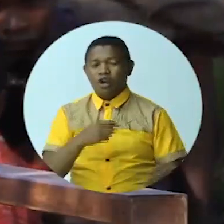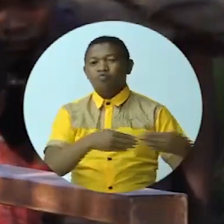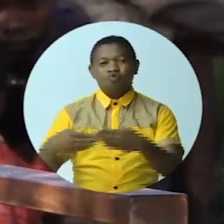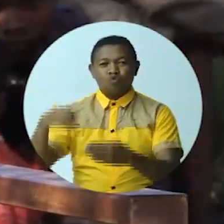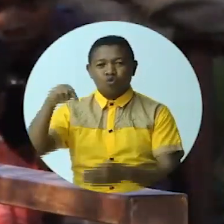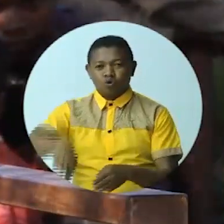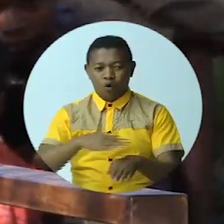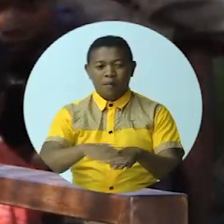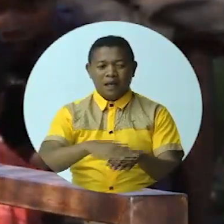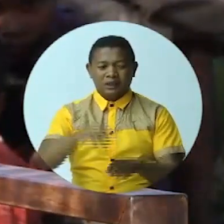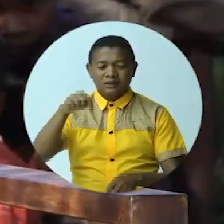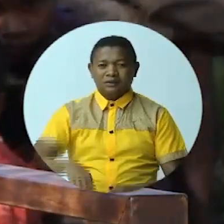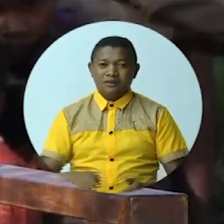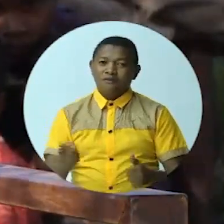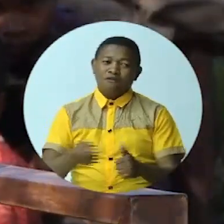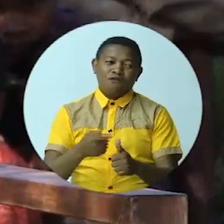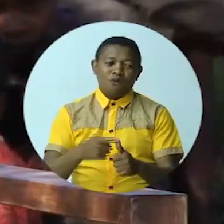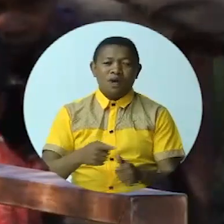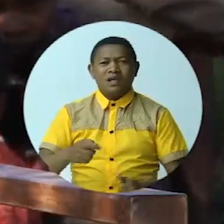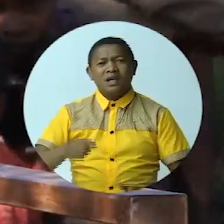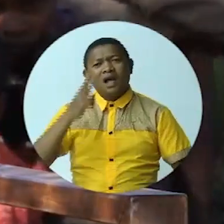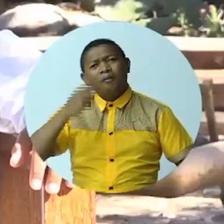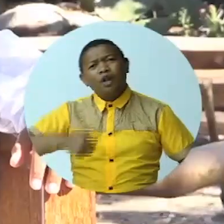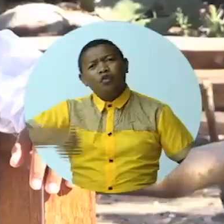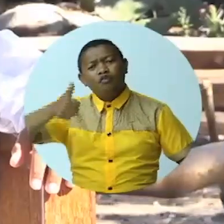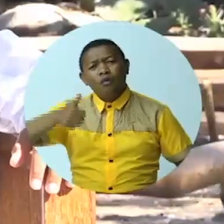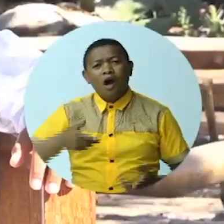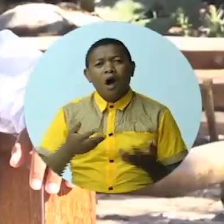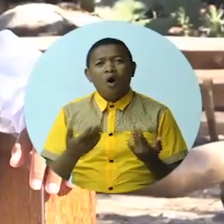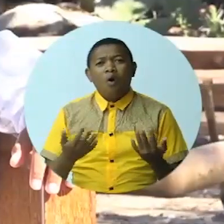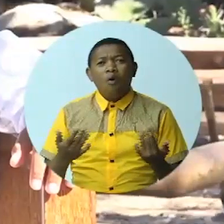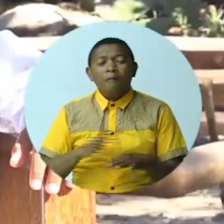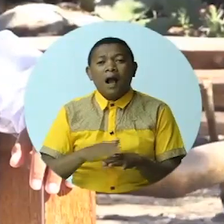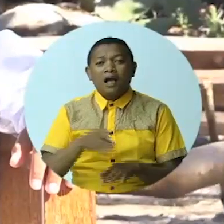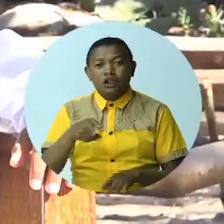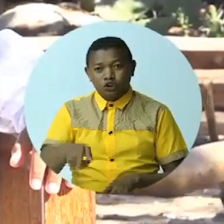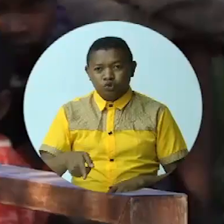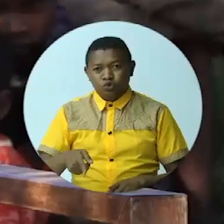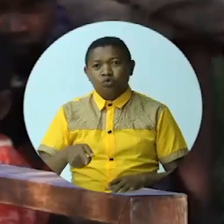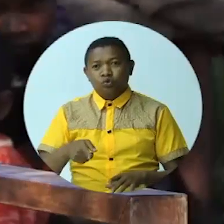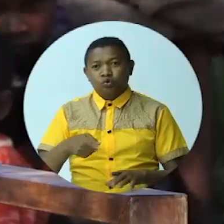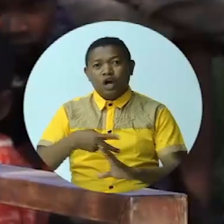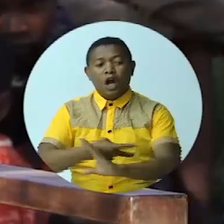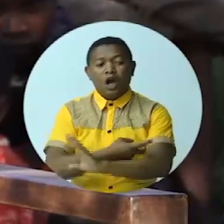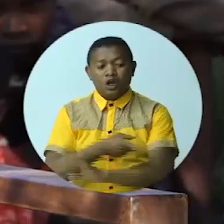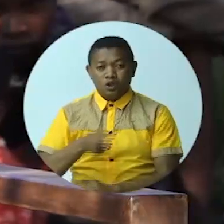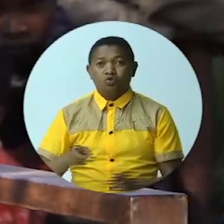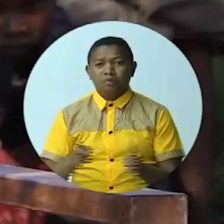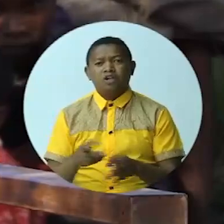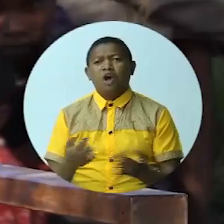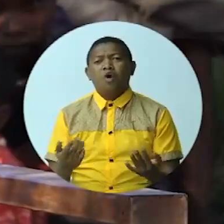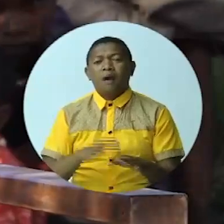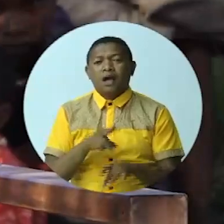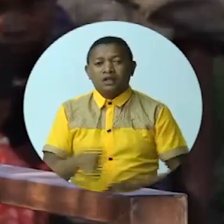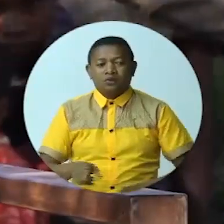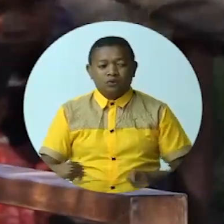repoblikan'ny Madagasikara nomboantsika azy angamba andriamatao filoha iresaka mikasika izay fiatrehan'ny Madagasikara ny valanaretina coronavirus izay isika